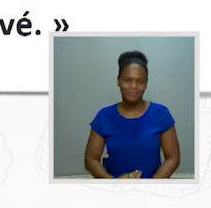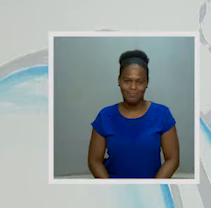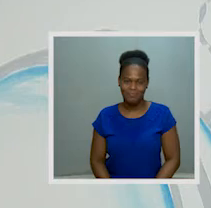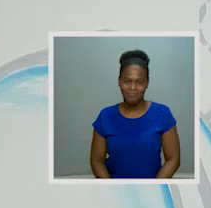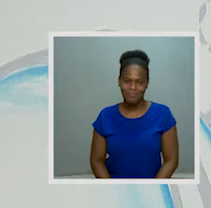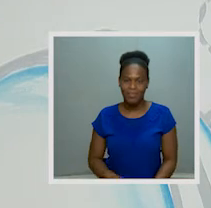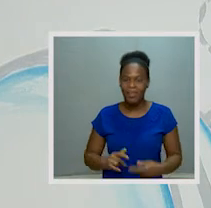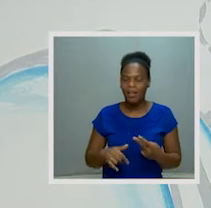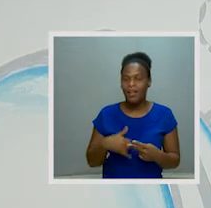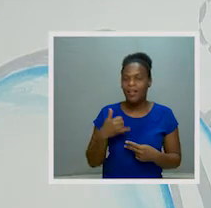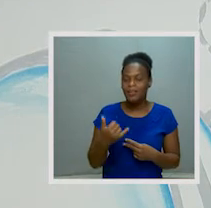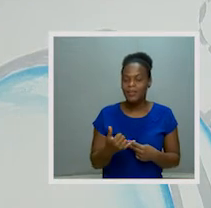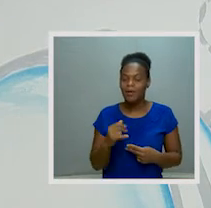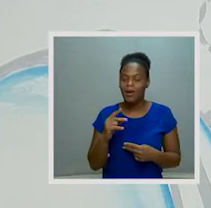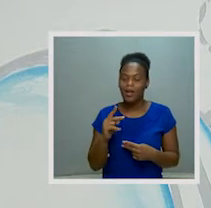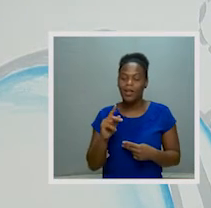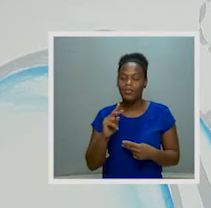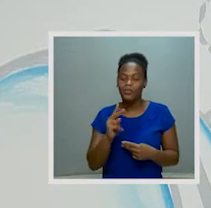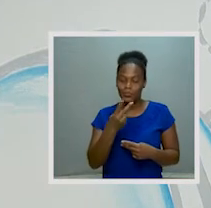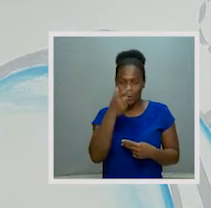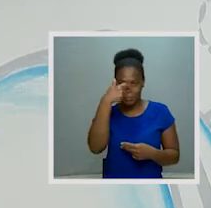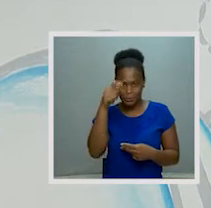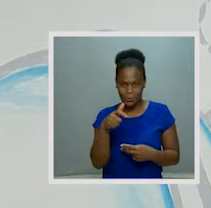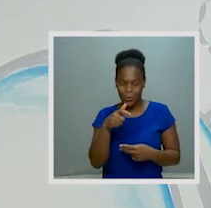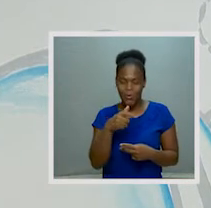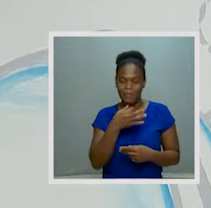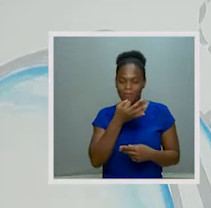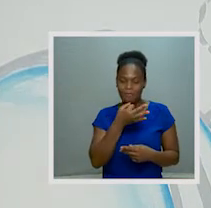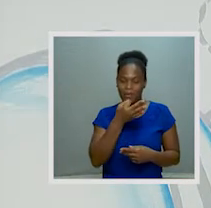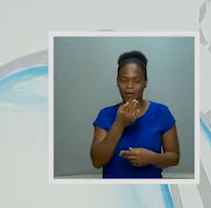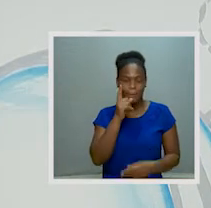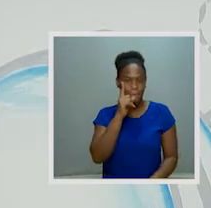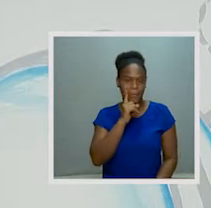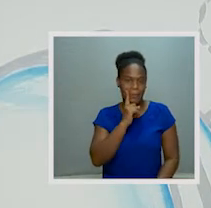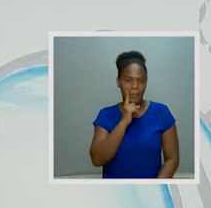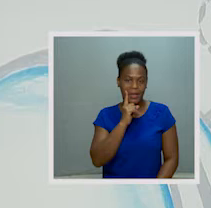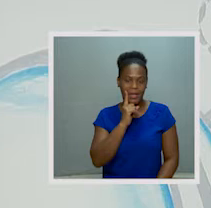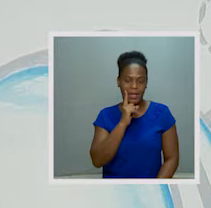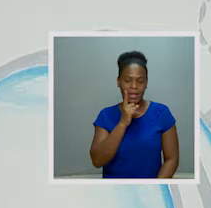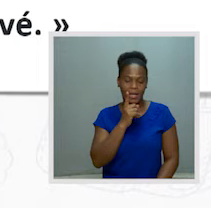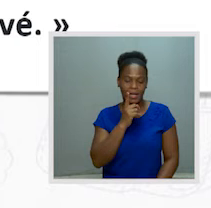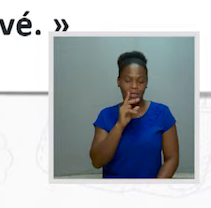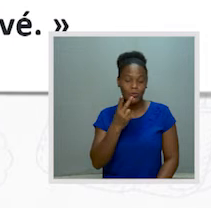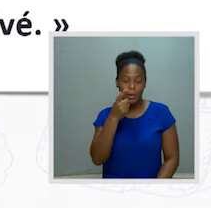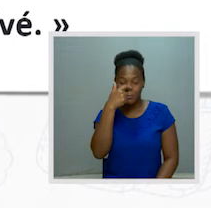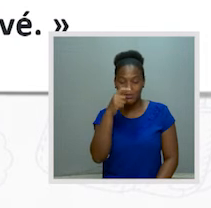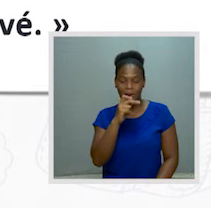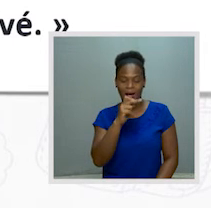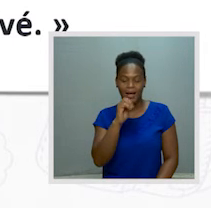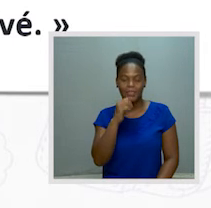courage ». Puis, la deuxième personne a parlé, nous